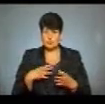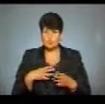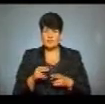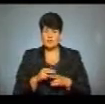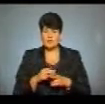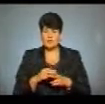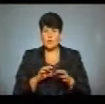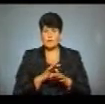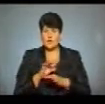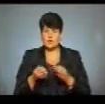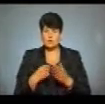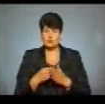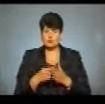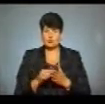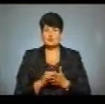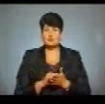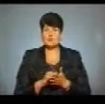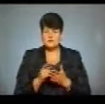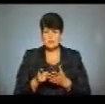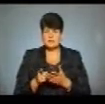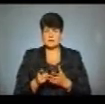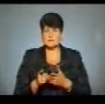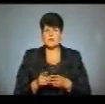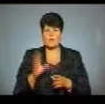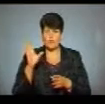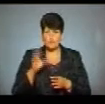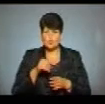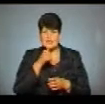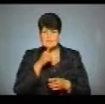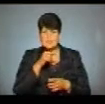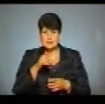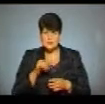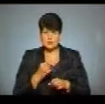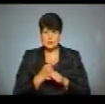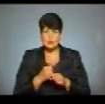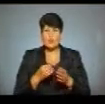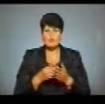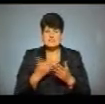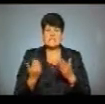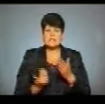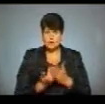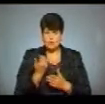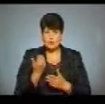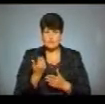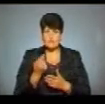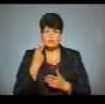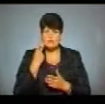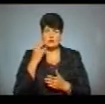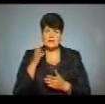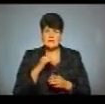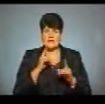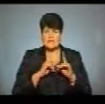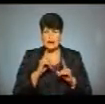відкоригувати проектно-кошторисну документацію, пройти повністю всю експертизу по цінах вже нових. Постійно на всіх